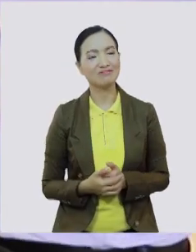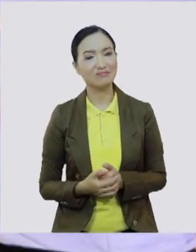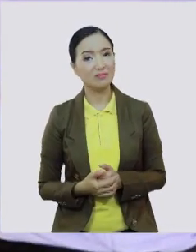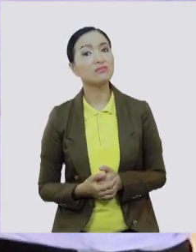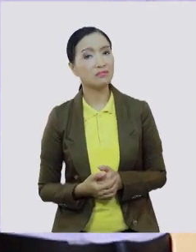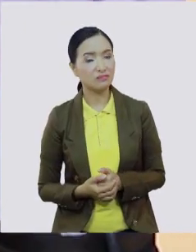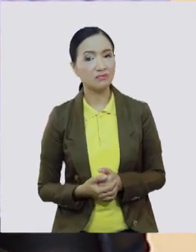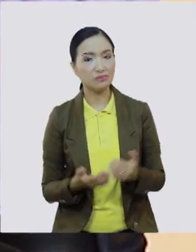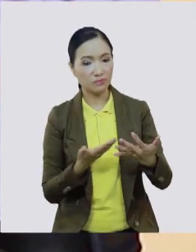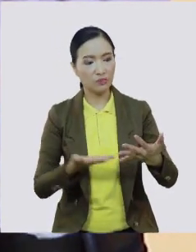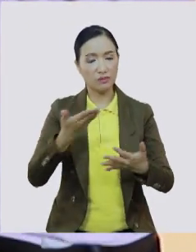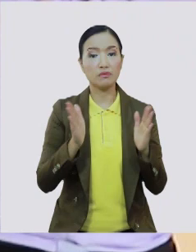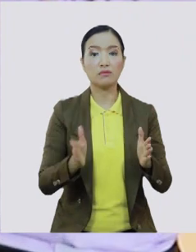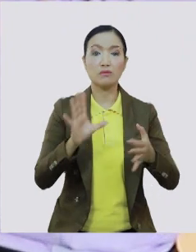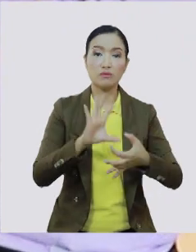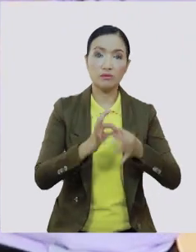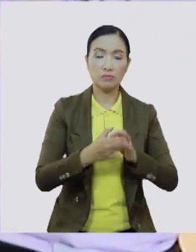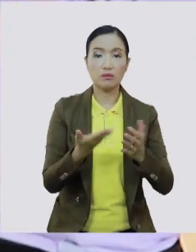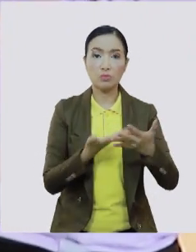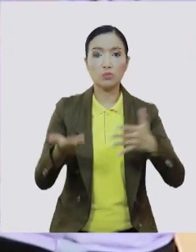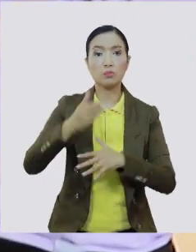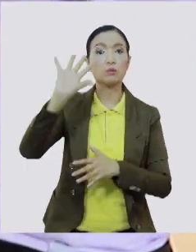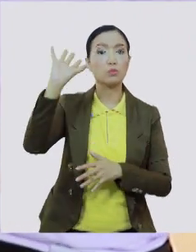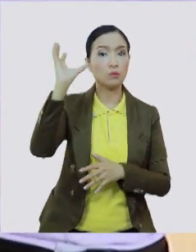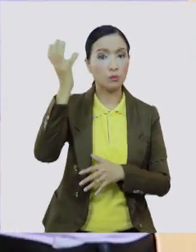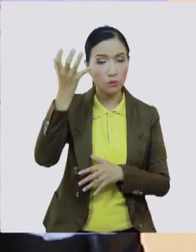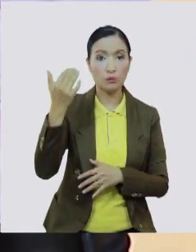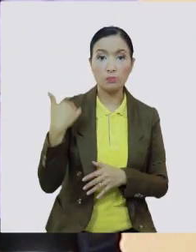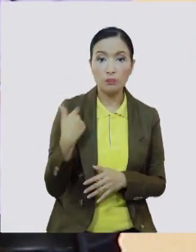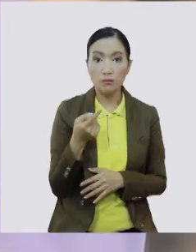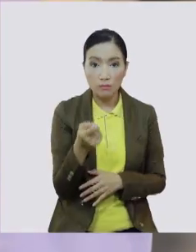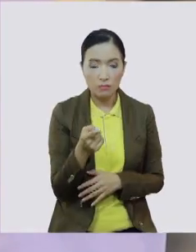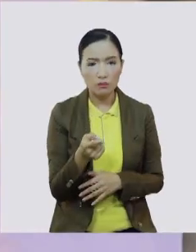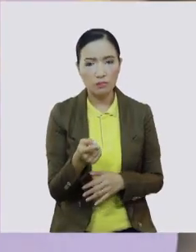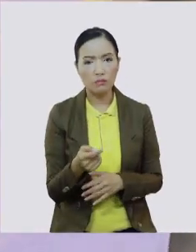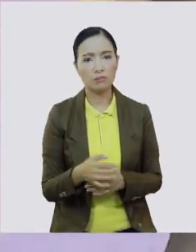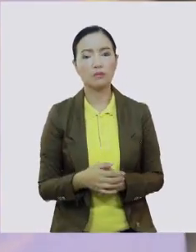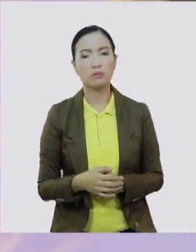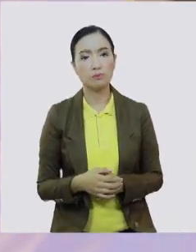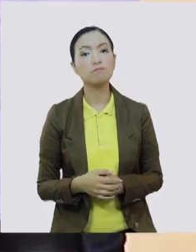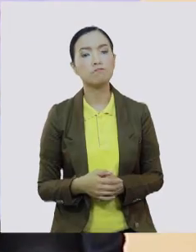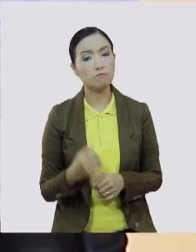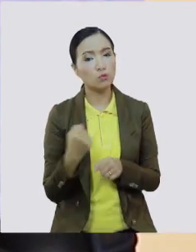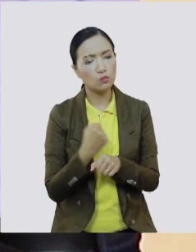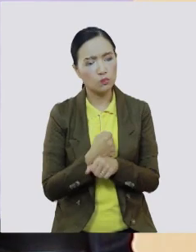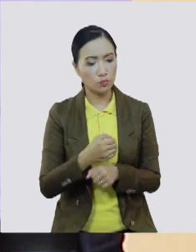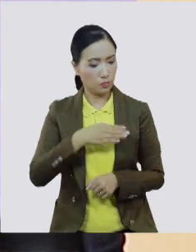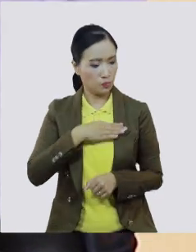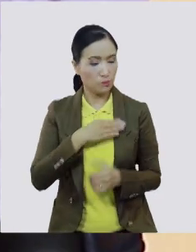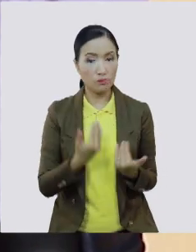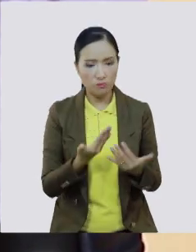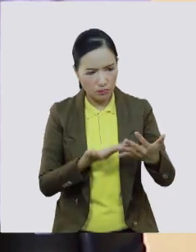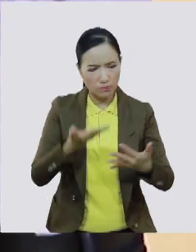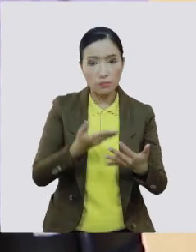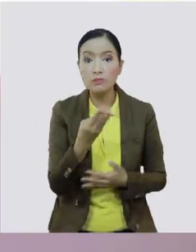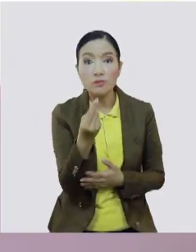านับเป็นอันดับเนอะอย่างนักกีฬาเนี่ยอันดับโลกเนี่ยมีเป็นแรงกิ้งเนี่ยตอนนี้เนี่ยในการที่เรามาเก็บตัวทีมชาติเนี่ยตอนนี้เราอัน